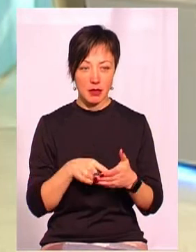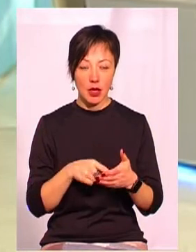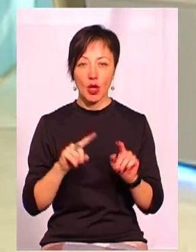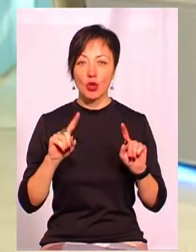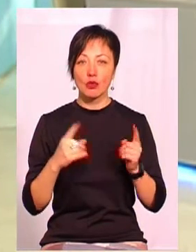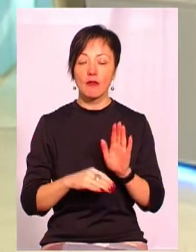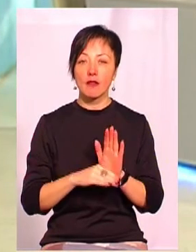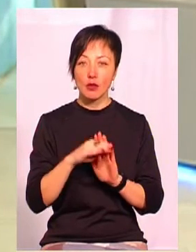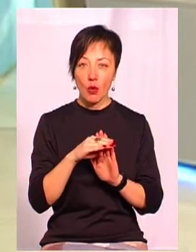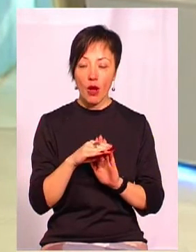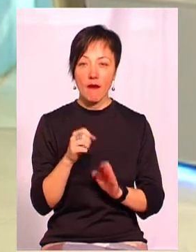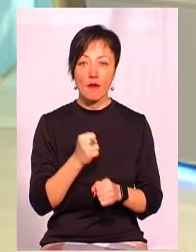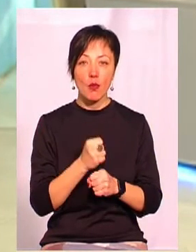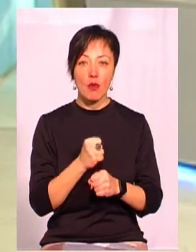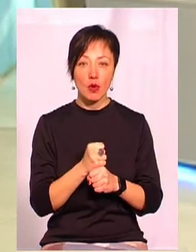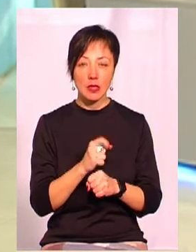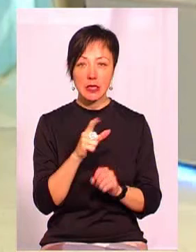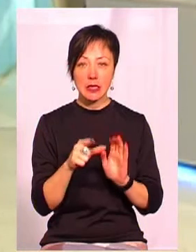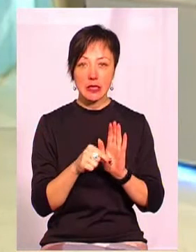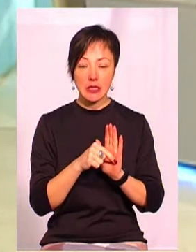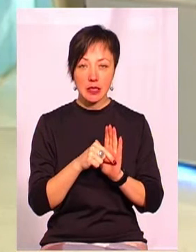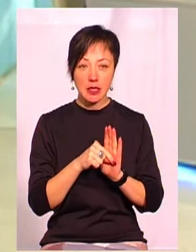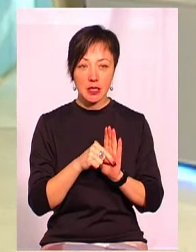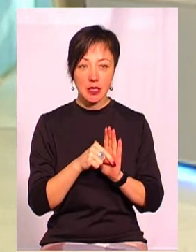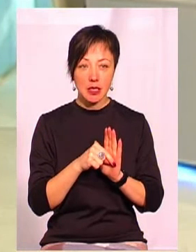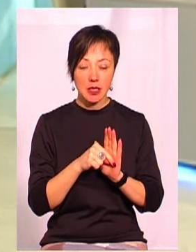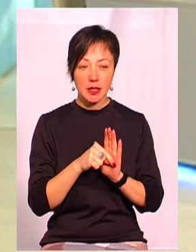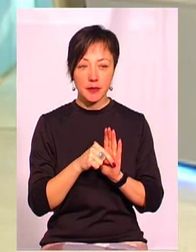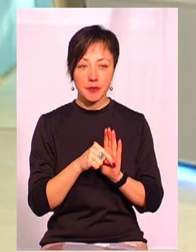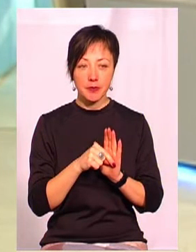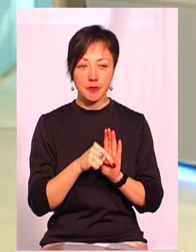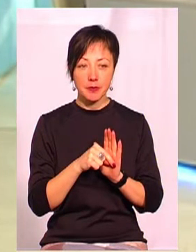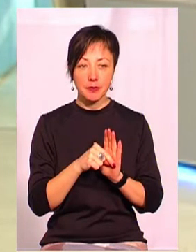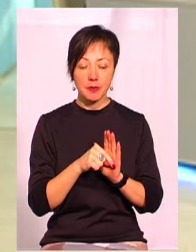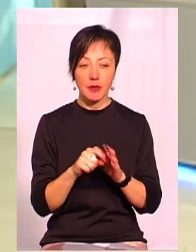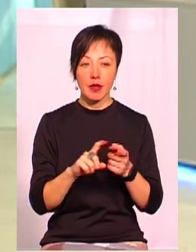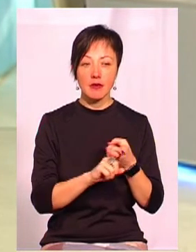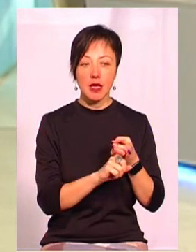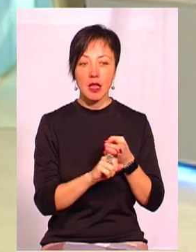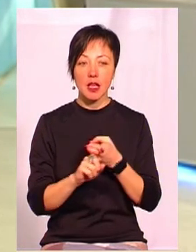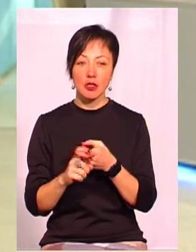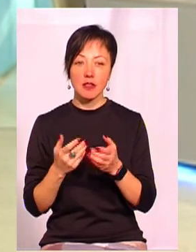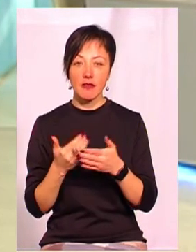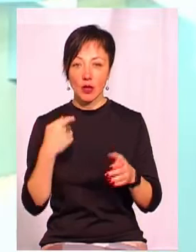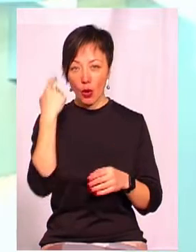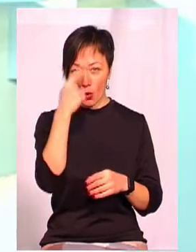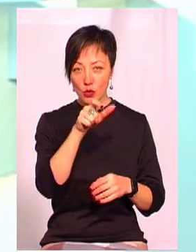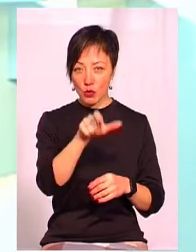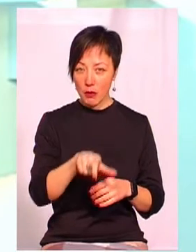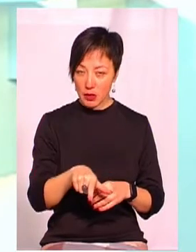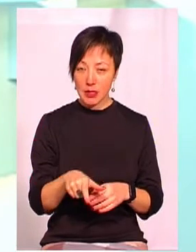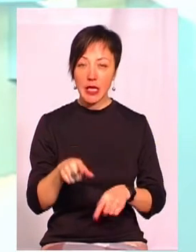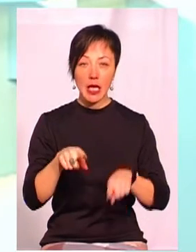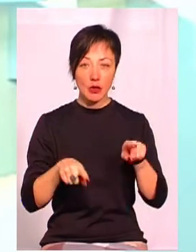надзвичайно висока в роботі з комбатантами, в залежності від особистості.